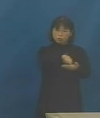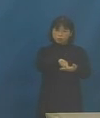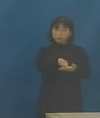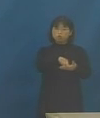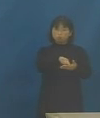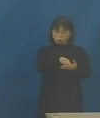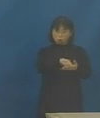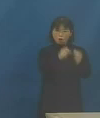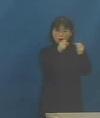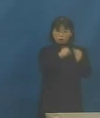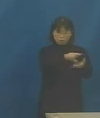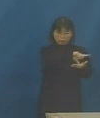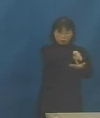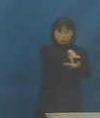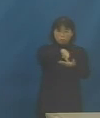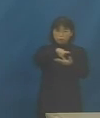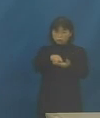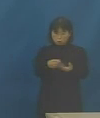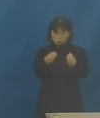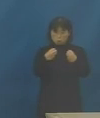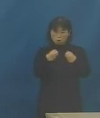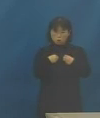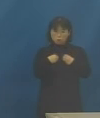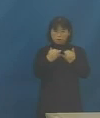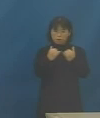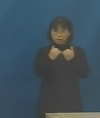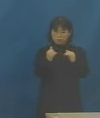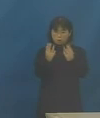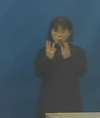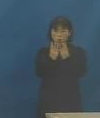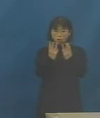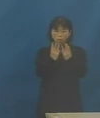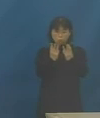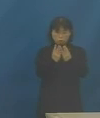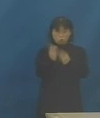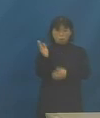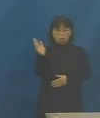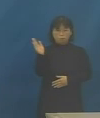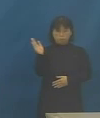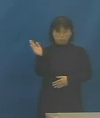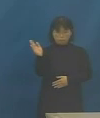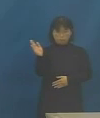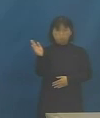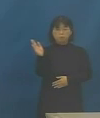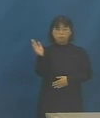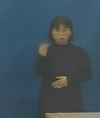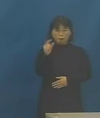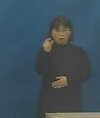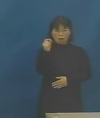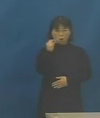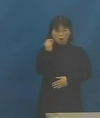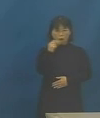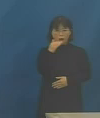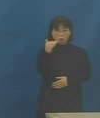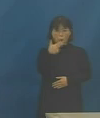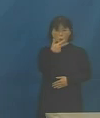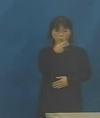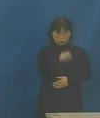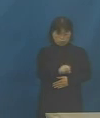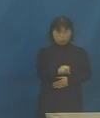別の陽性者数もこういうような状況でありまして圧倒的に女子子が